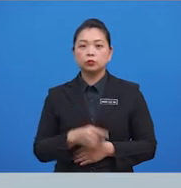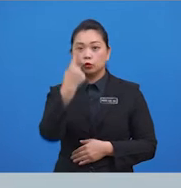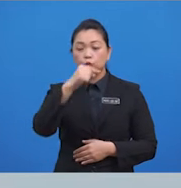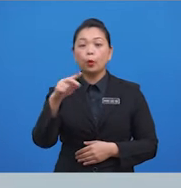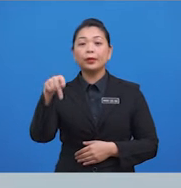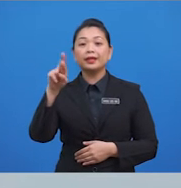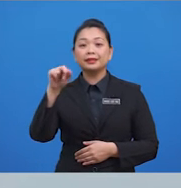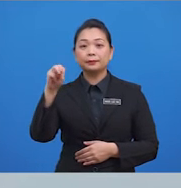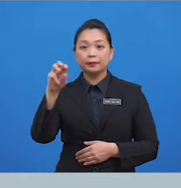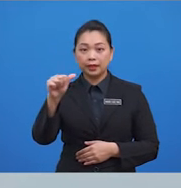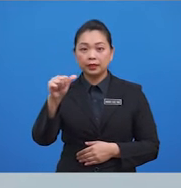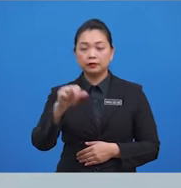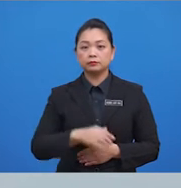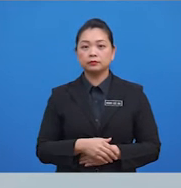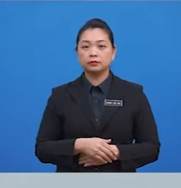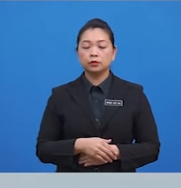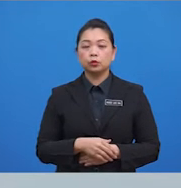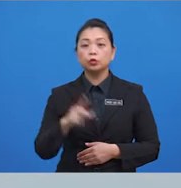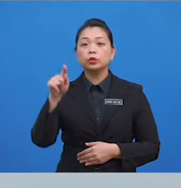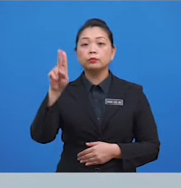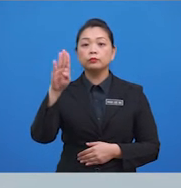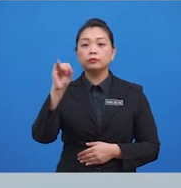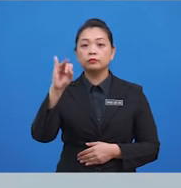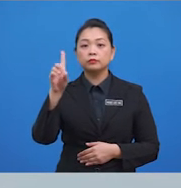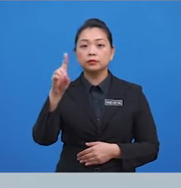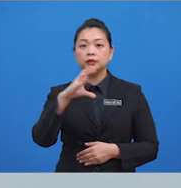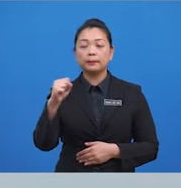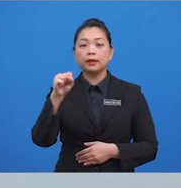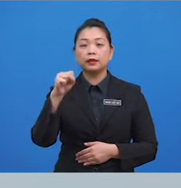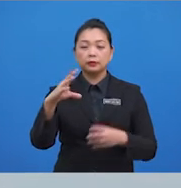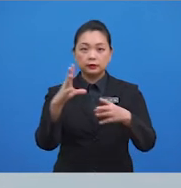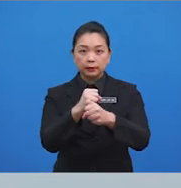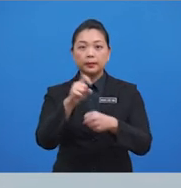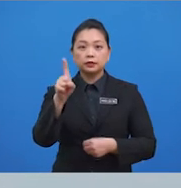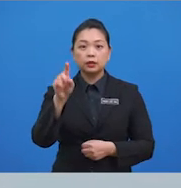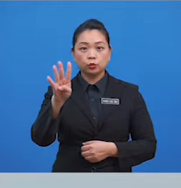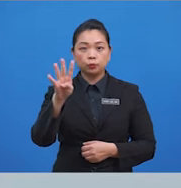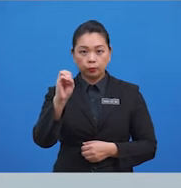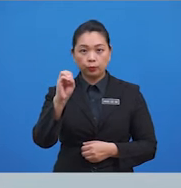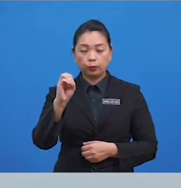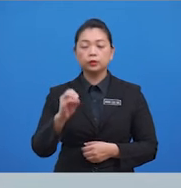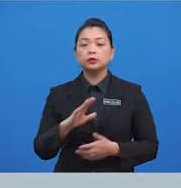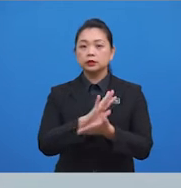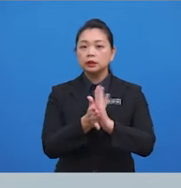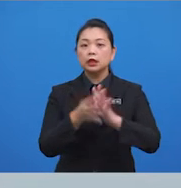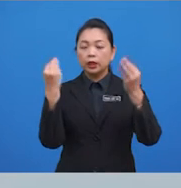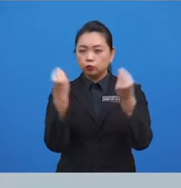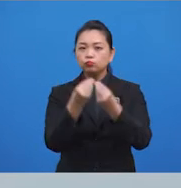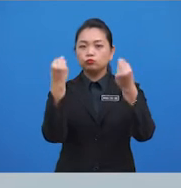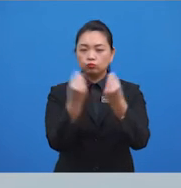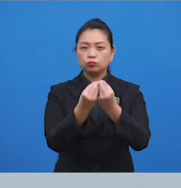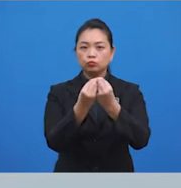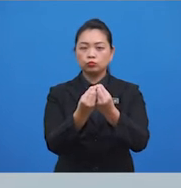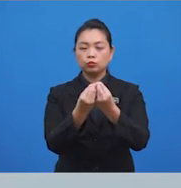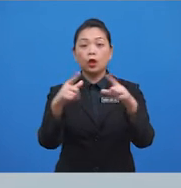luas segi empat tepat di kuboid ialah 140. Oleh itu, jumlah luas